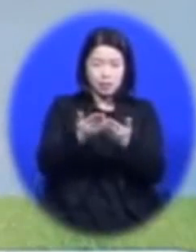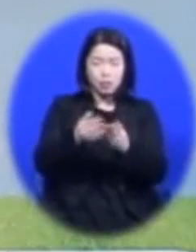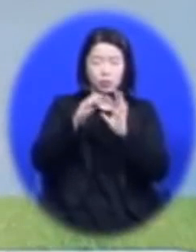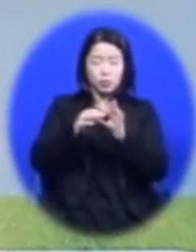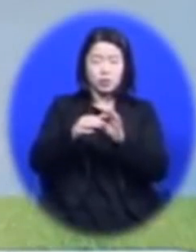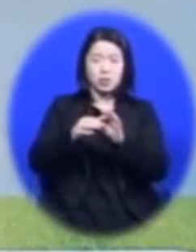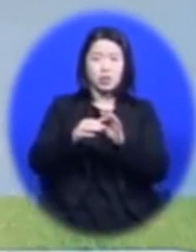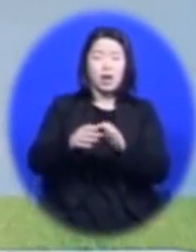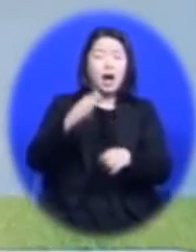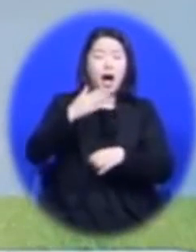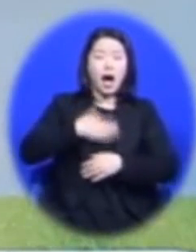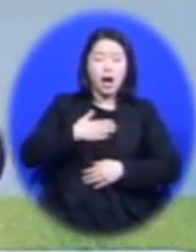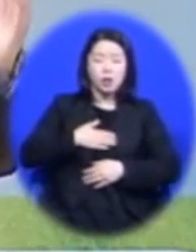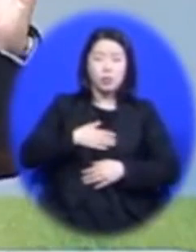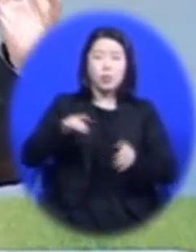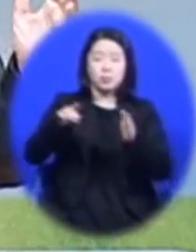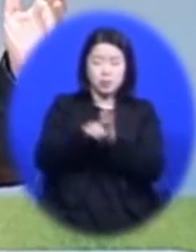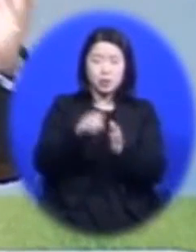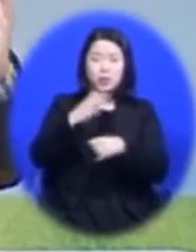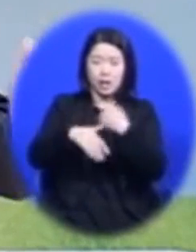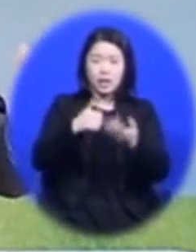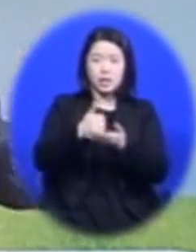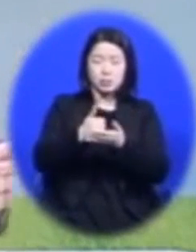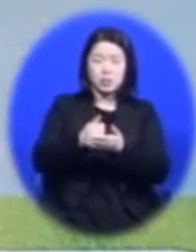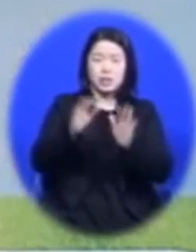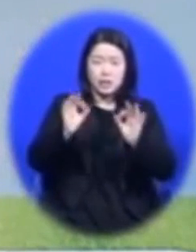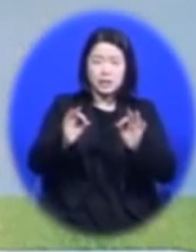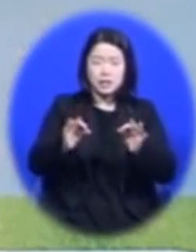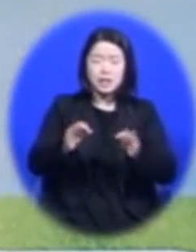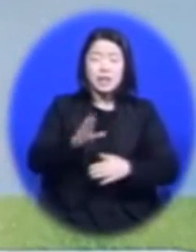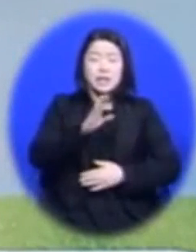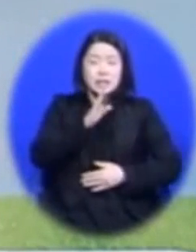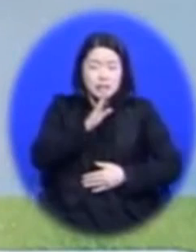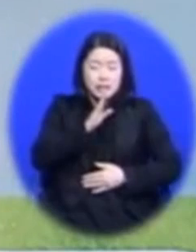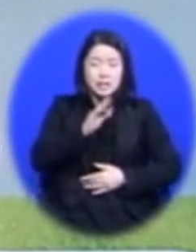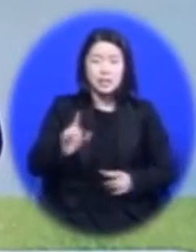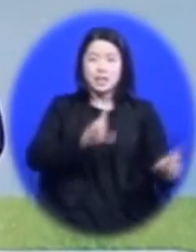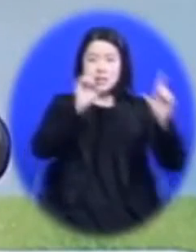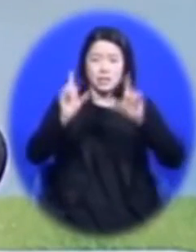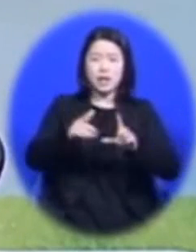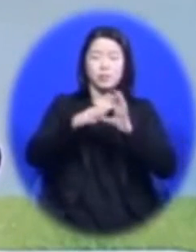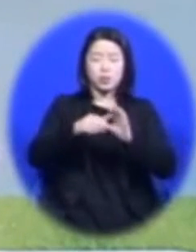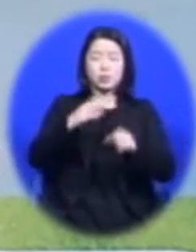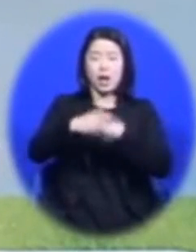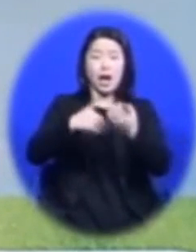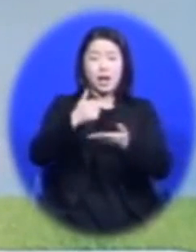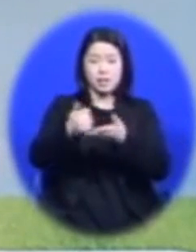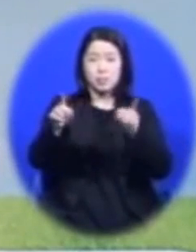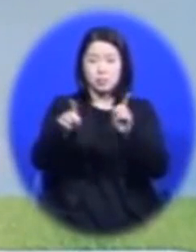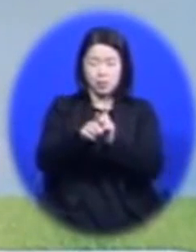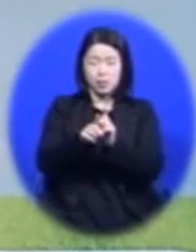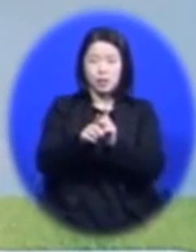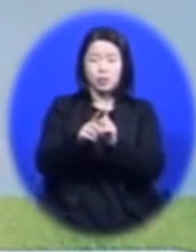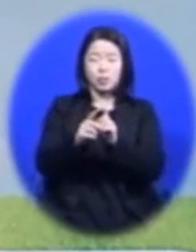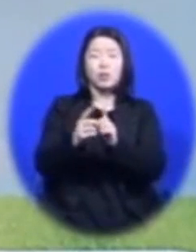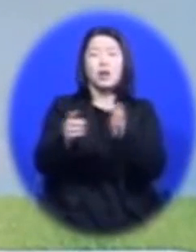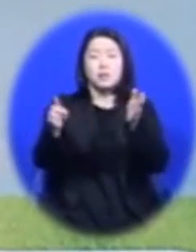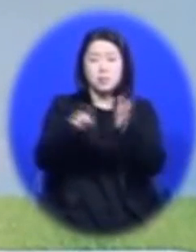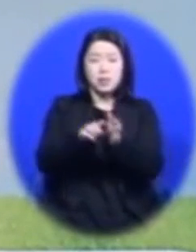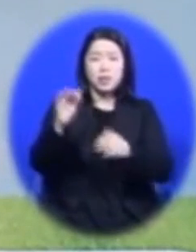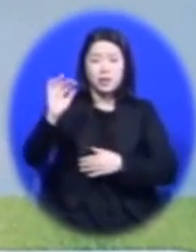믿었던 하나님을 이제는 실제 삶을 통하여 하나님을 만나고 믿게 되는